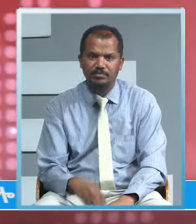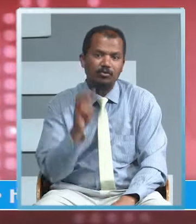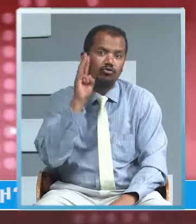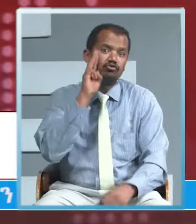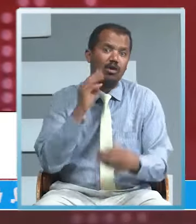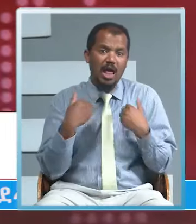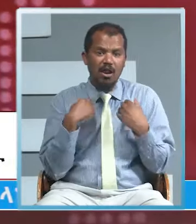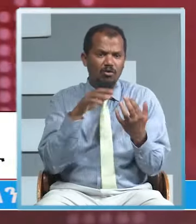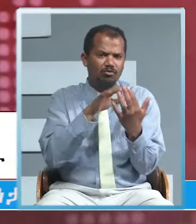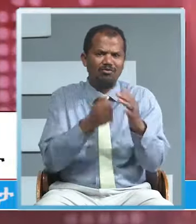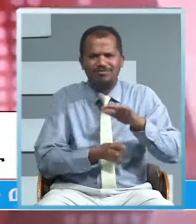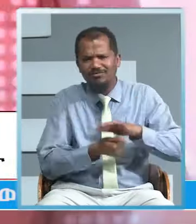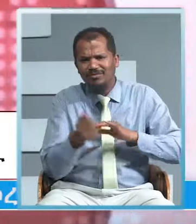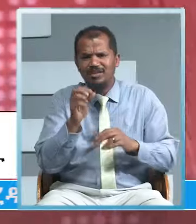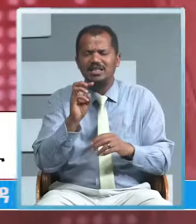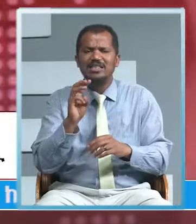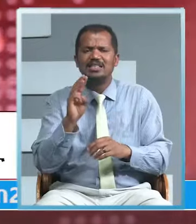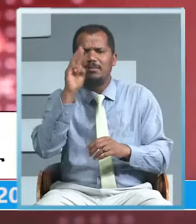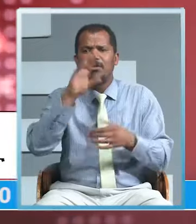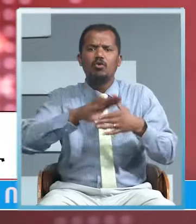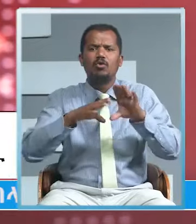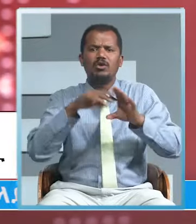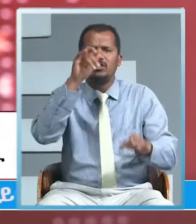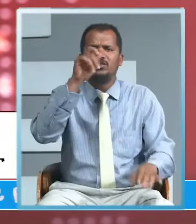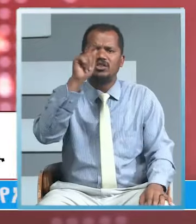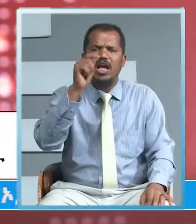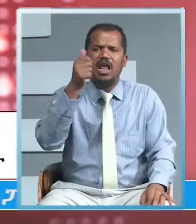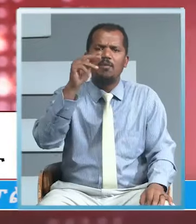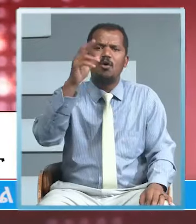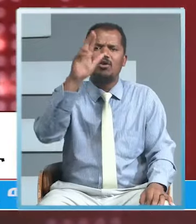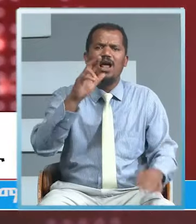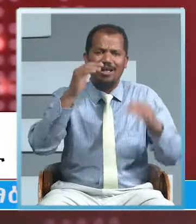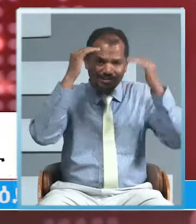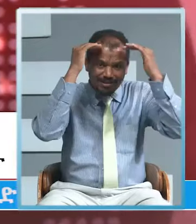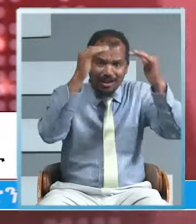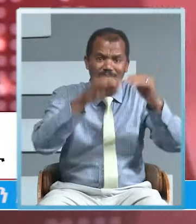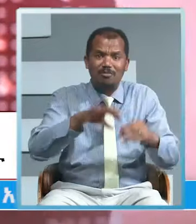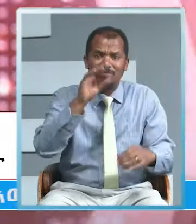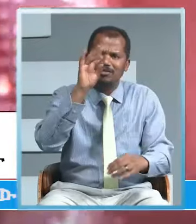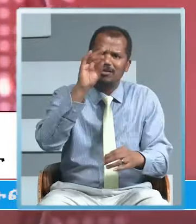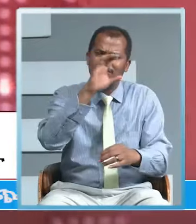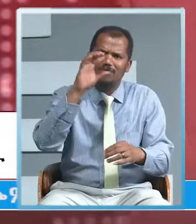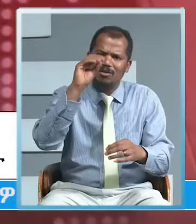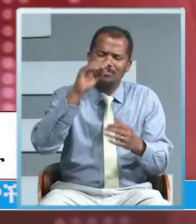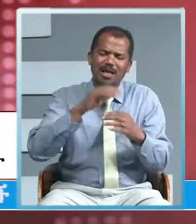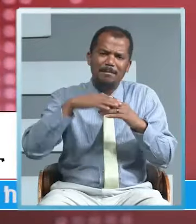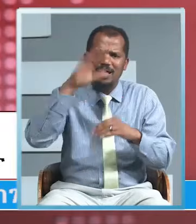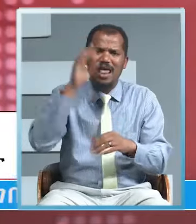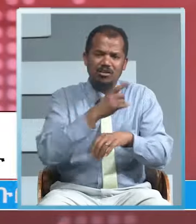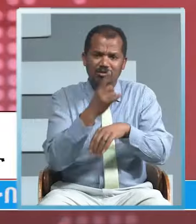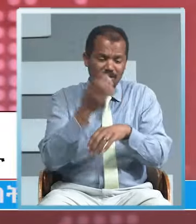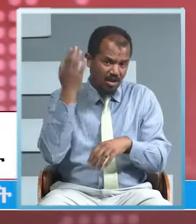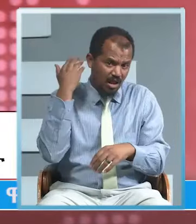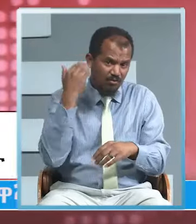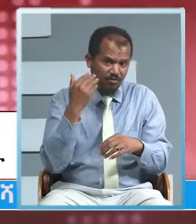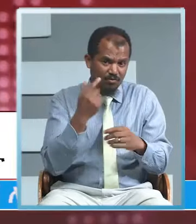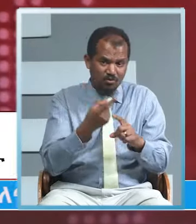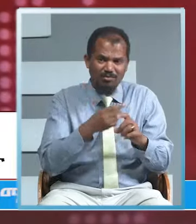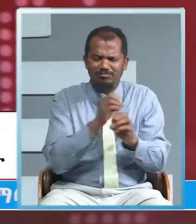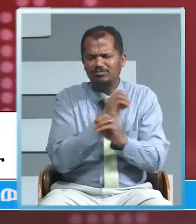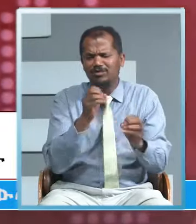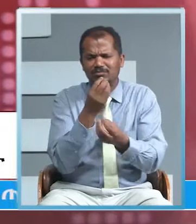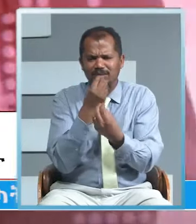በሱዳን ያለውን ጦርነት ሸሽተው በሰሜን ጎንደር ዞን ጃን አሙራ ወረዳ ተጠልለው የሚገኙ ከ750 በላይ ዜጎች ላለፉት ወራት ምንም